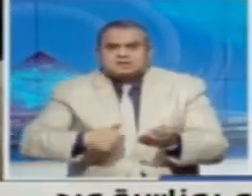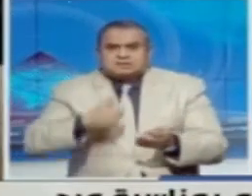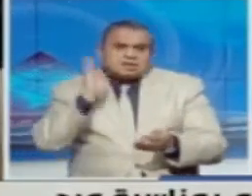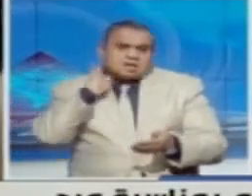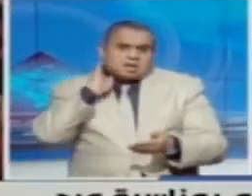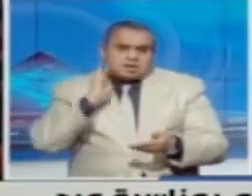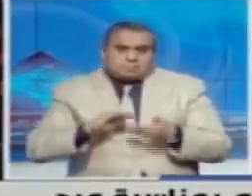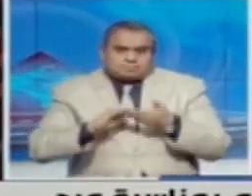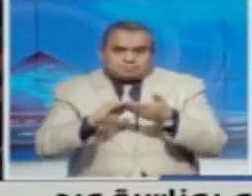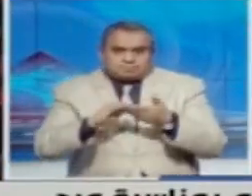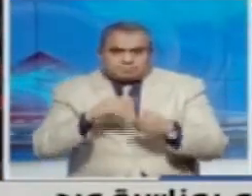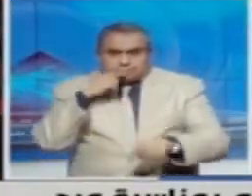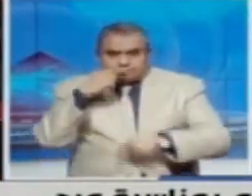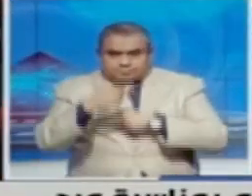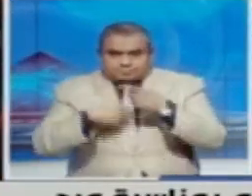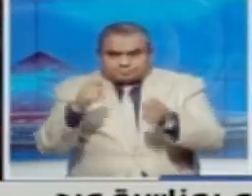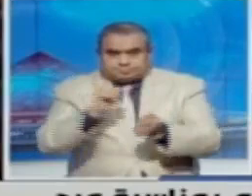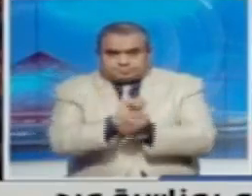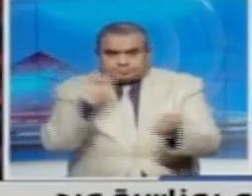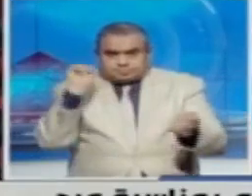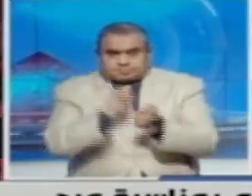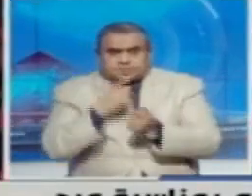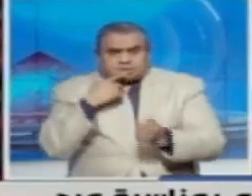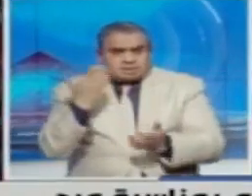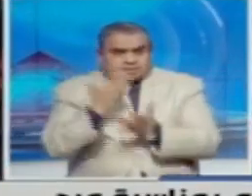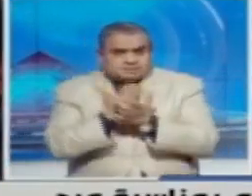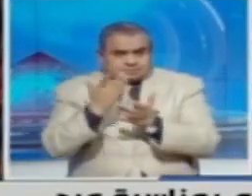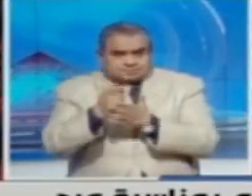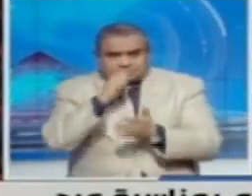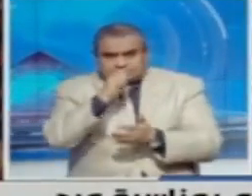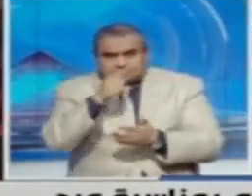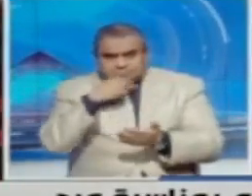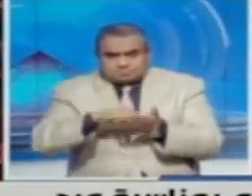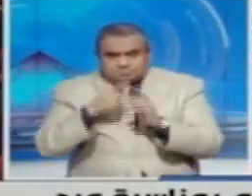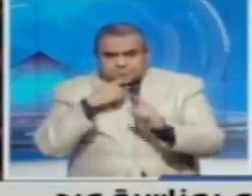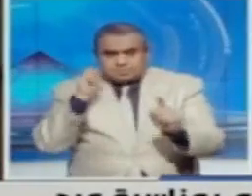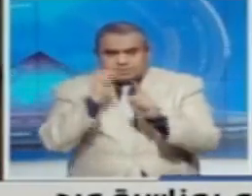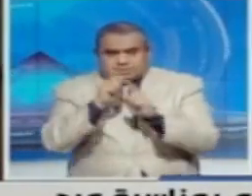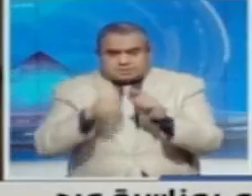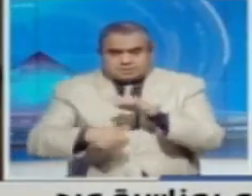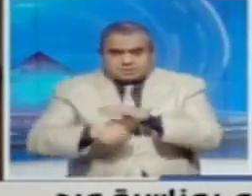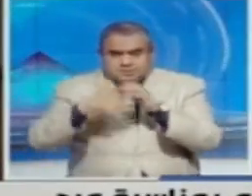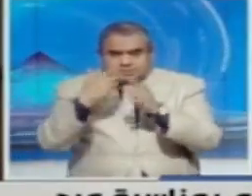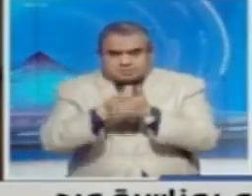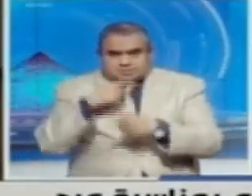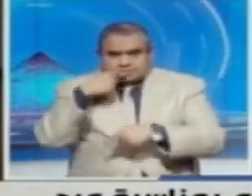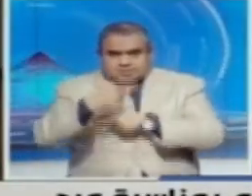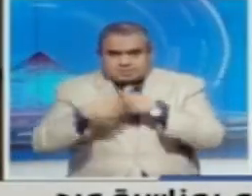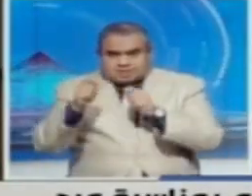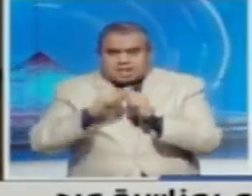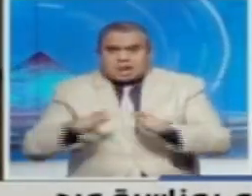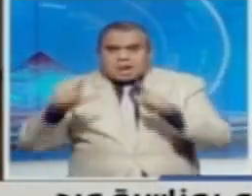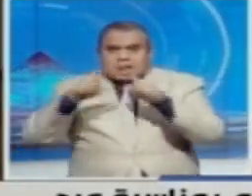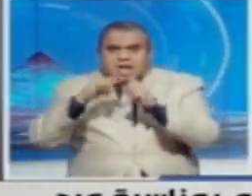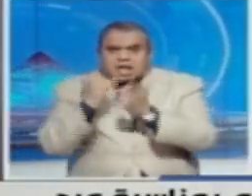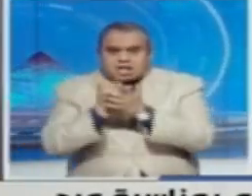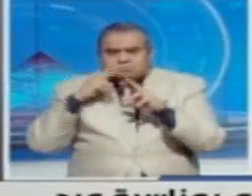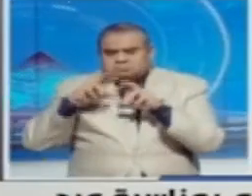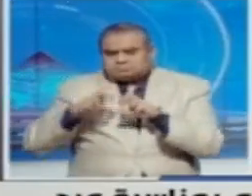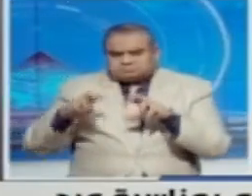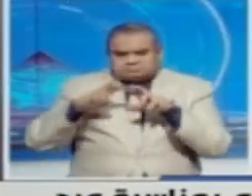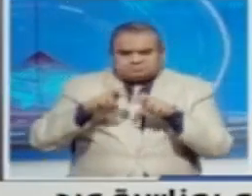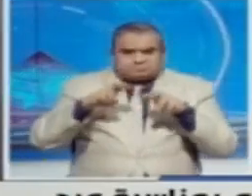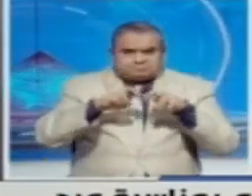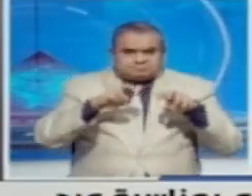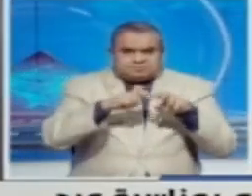بالأمان. وجاء الإفراج عن هذا العدد من نزلاء مراكز الإصلاح والتأهيل بعد عقد لجان العفو اجتماعاتها